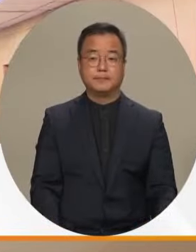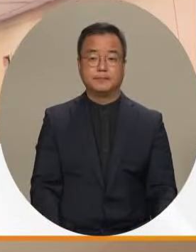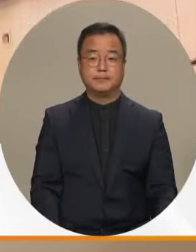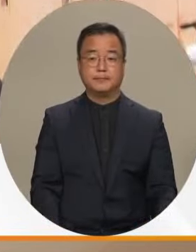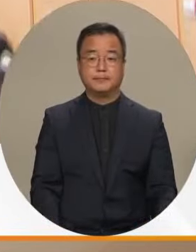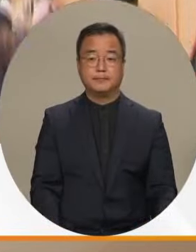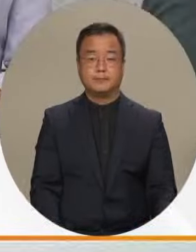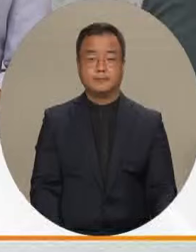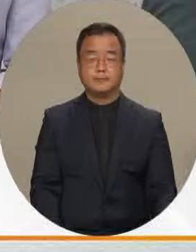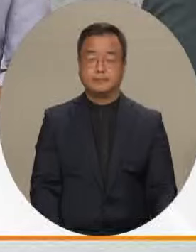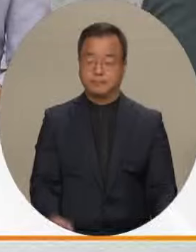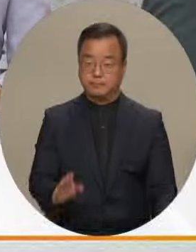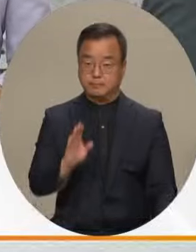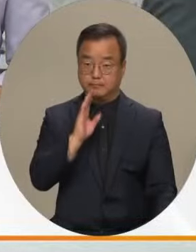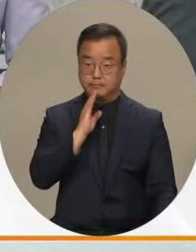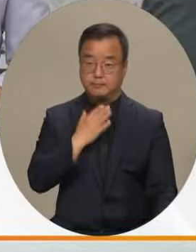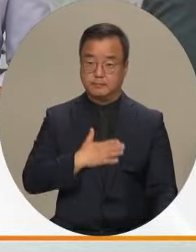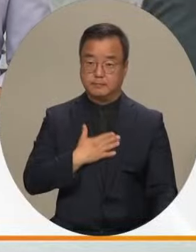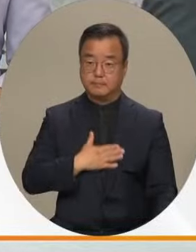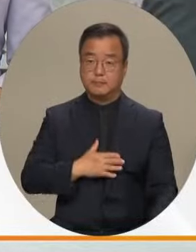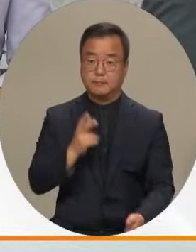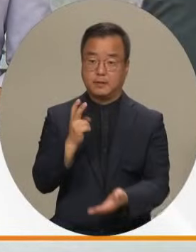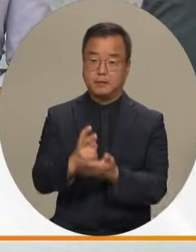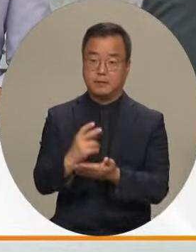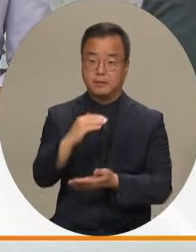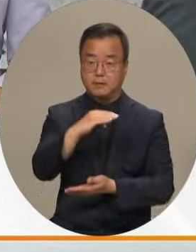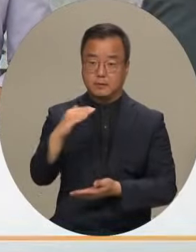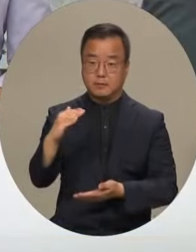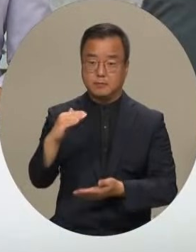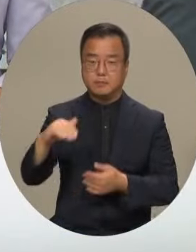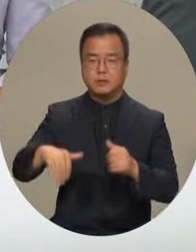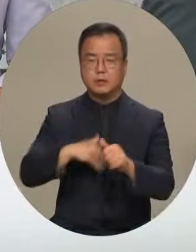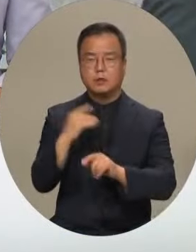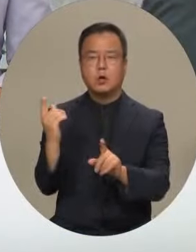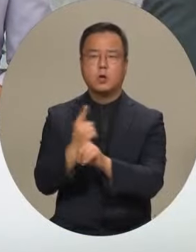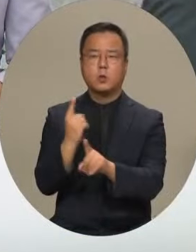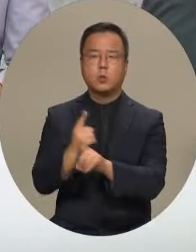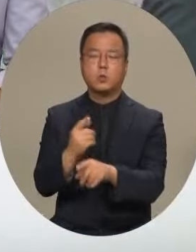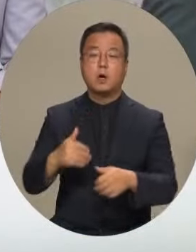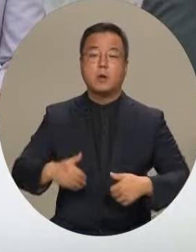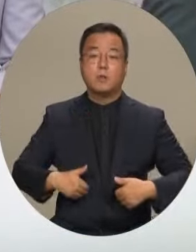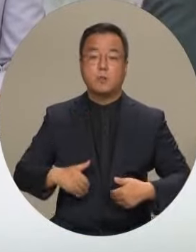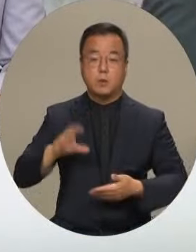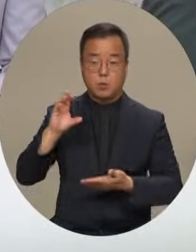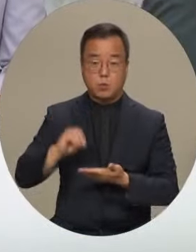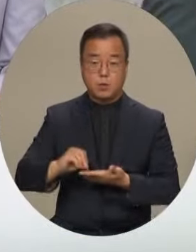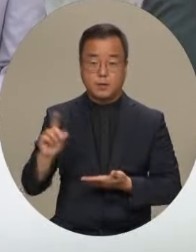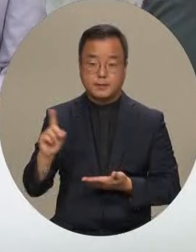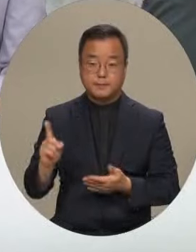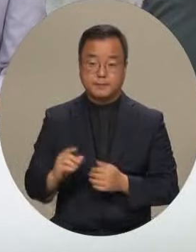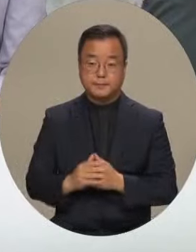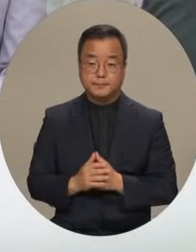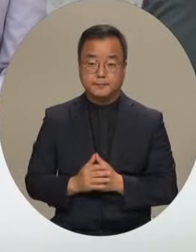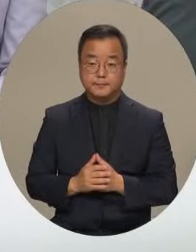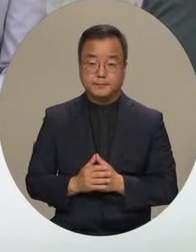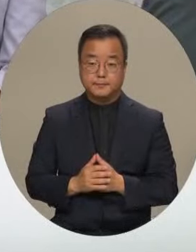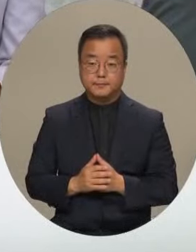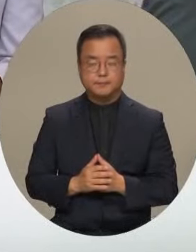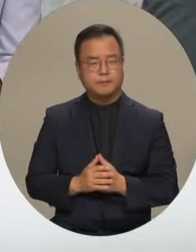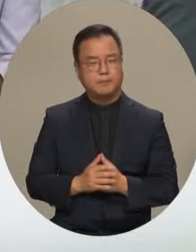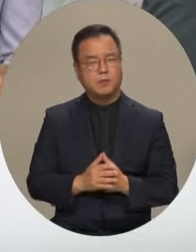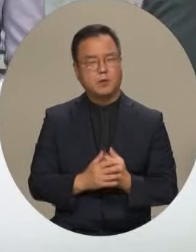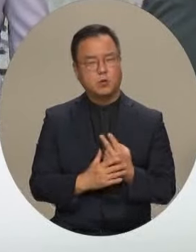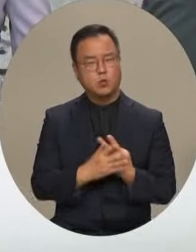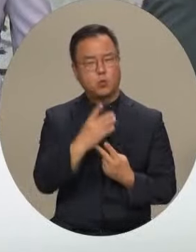같습니다. 예, 그렇다면 법적으로 또 제도적으로 개선돼야 할 과제 마지막으로 네. 짧게 부탁드리겠습니다. 통합교육이